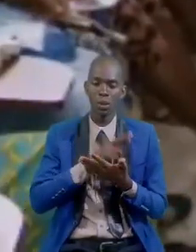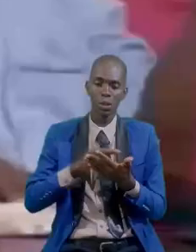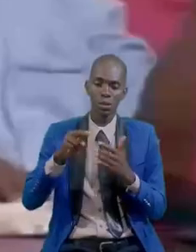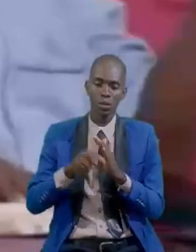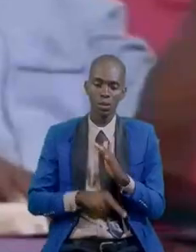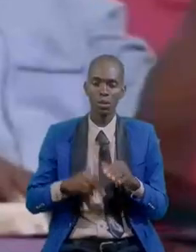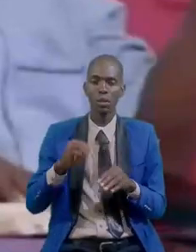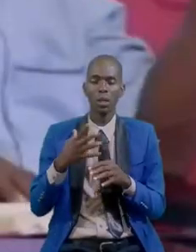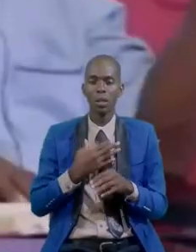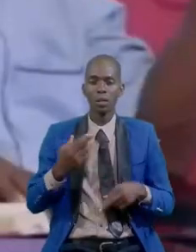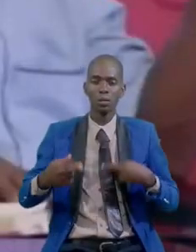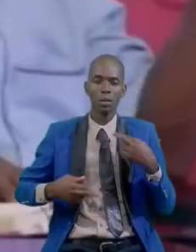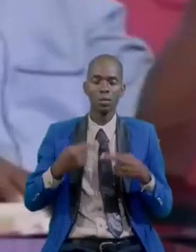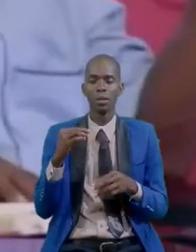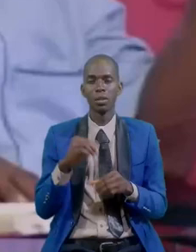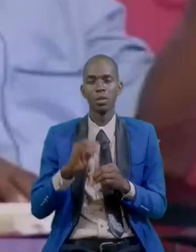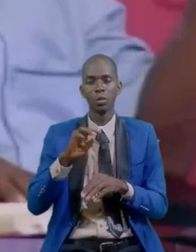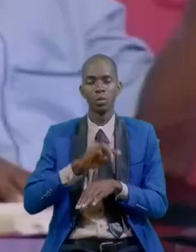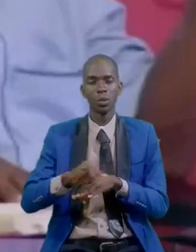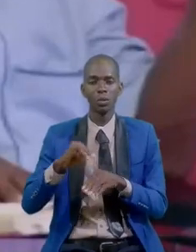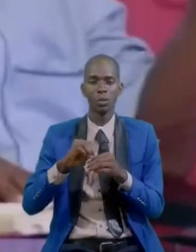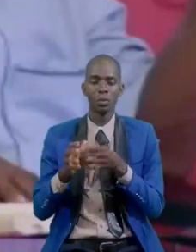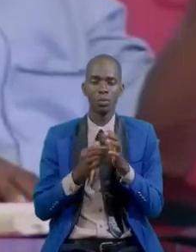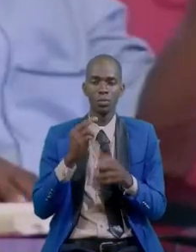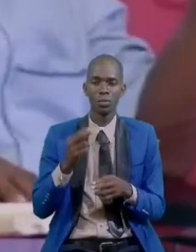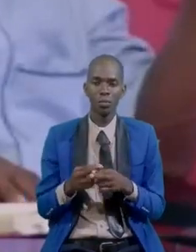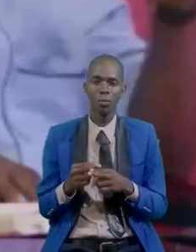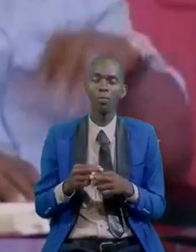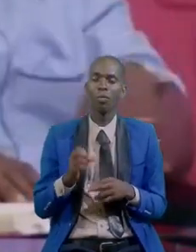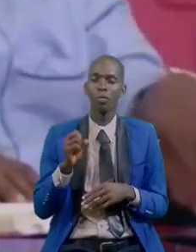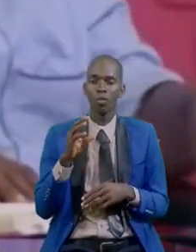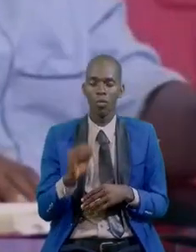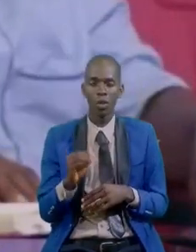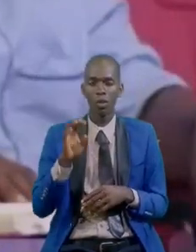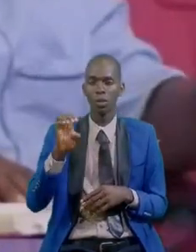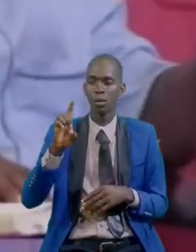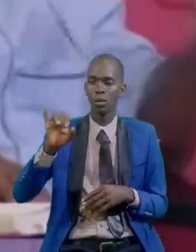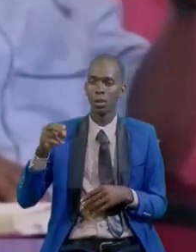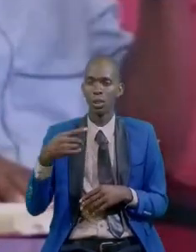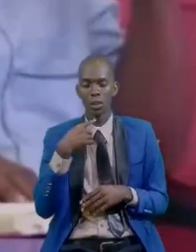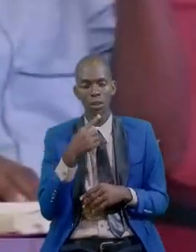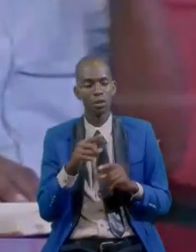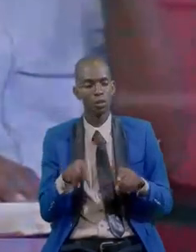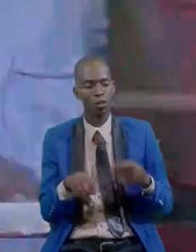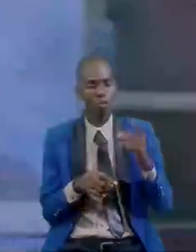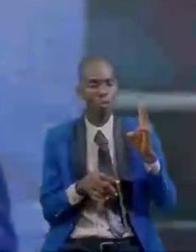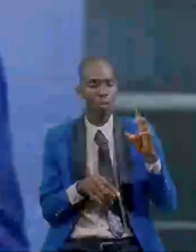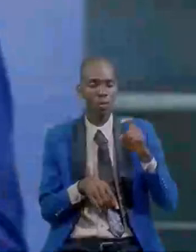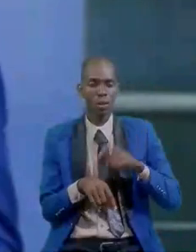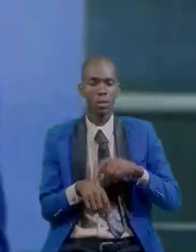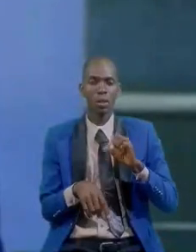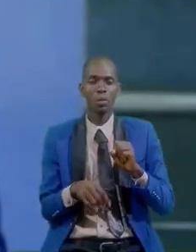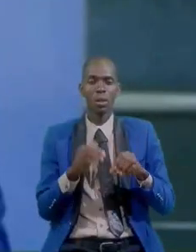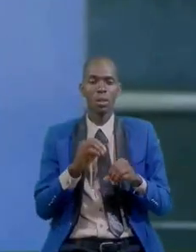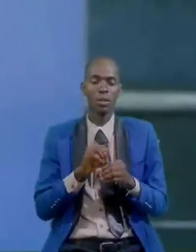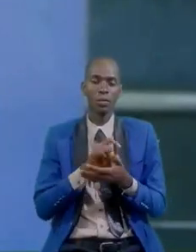y aura le réveil. Alors il dit, va. Cette fois, verset 44,